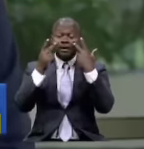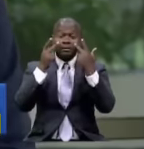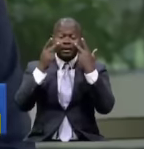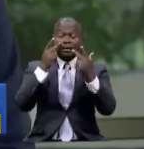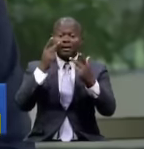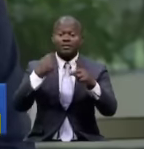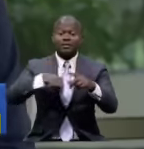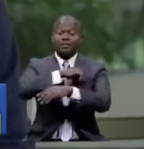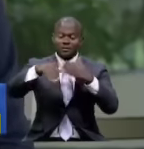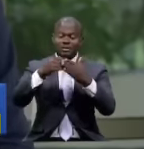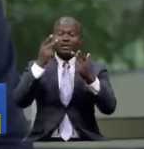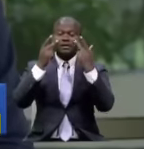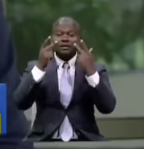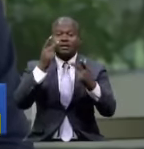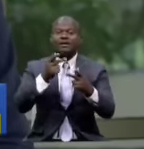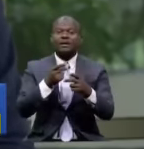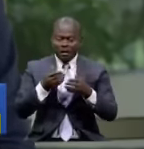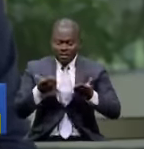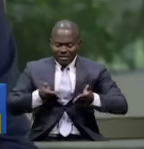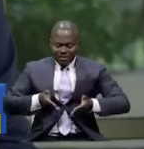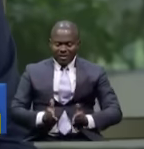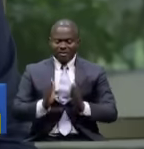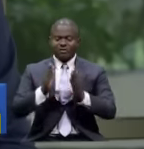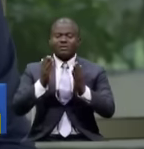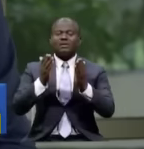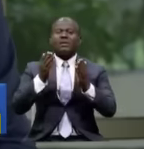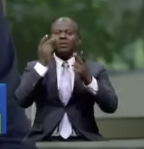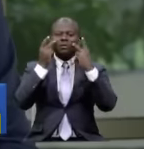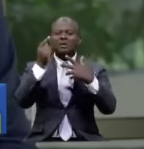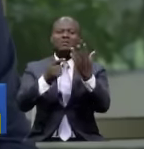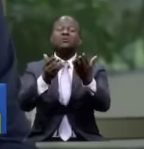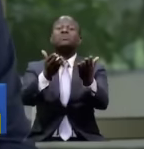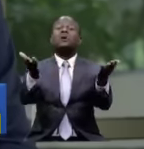twese ireba abadukomokaho ireba ugasanga ni ibintu biraho